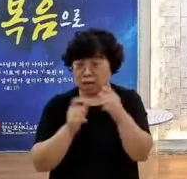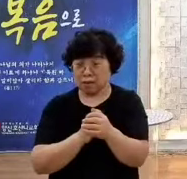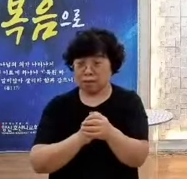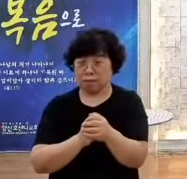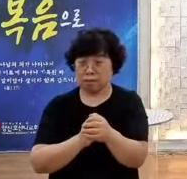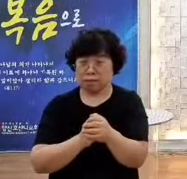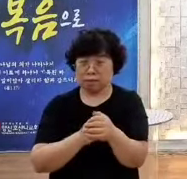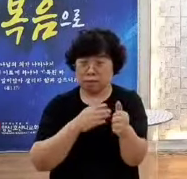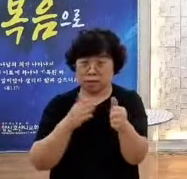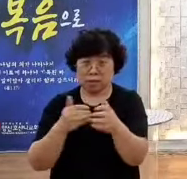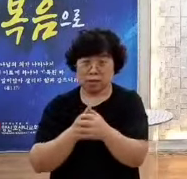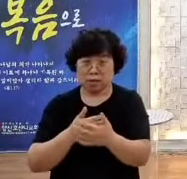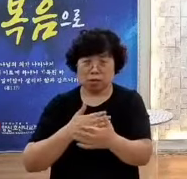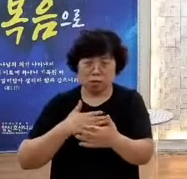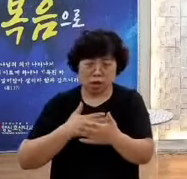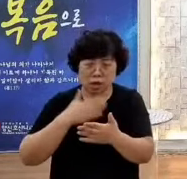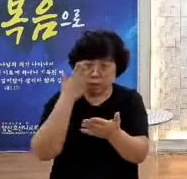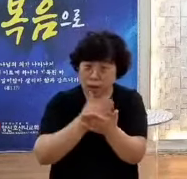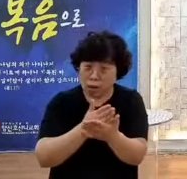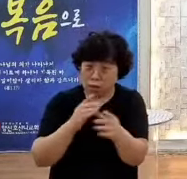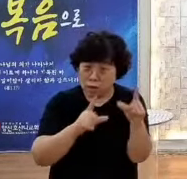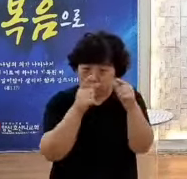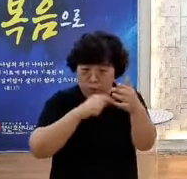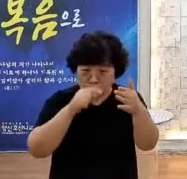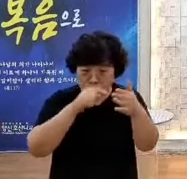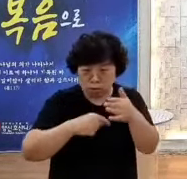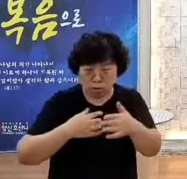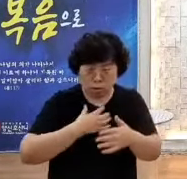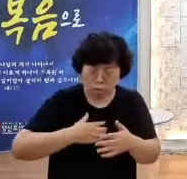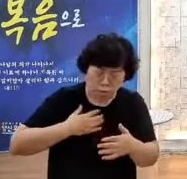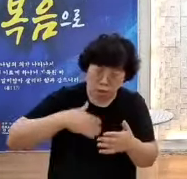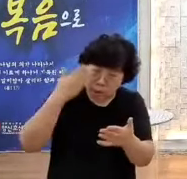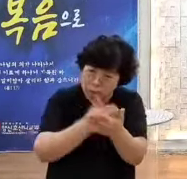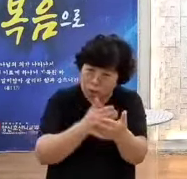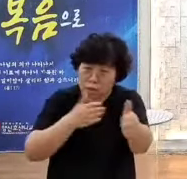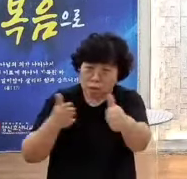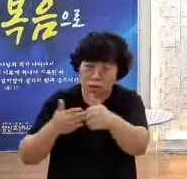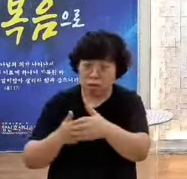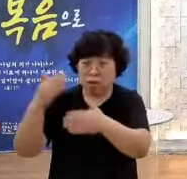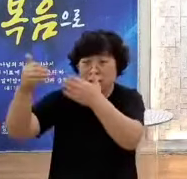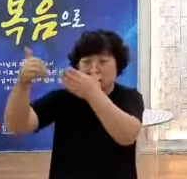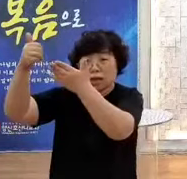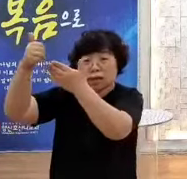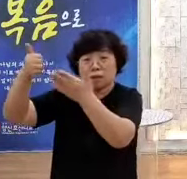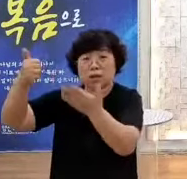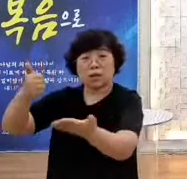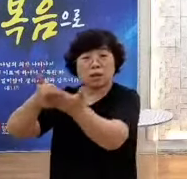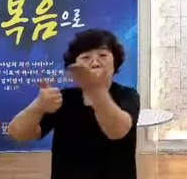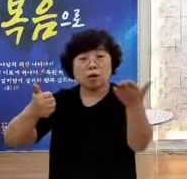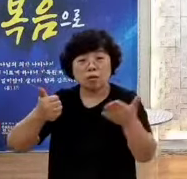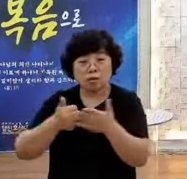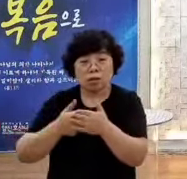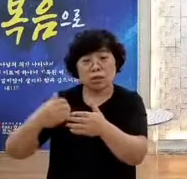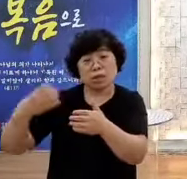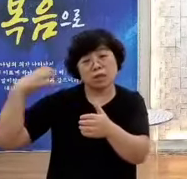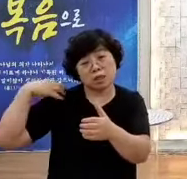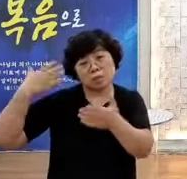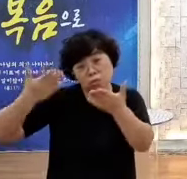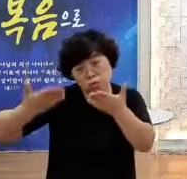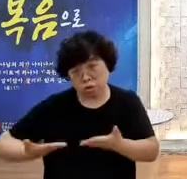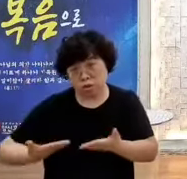마시고 여러분의 삶의 문제 가운데 염려하지 마세요. 하나님께서 여러분들을 책임져